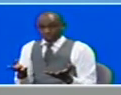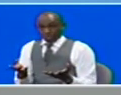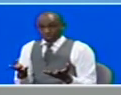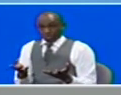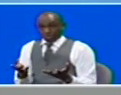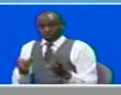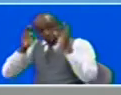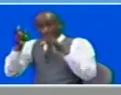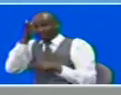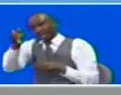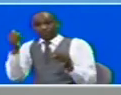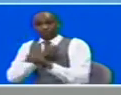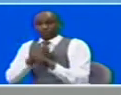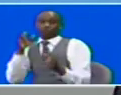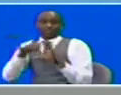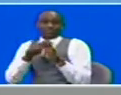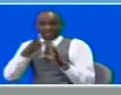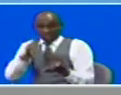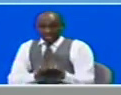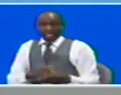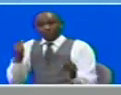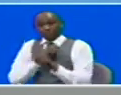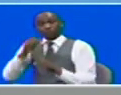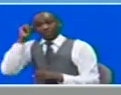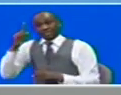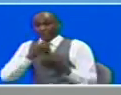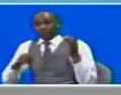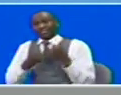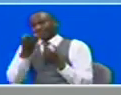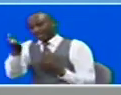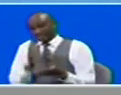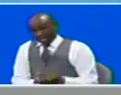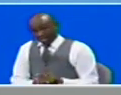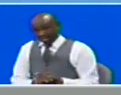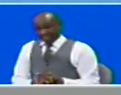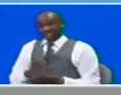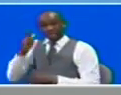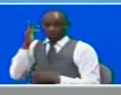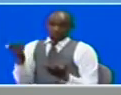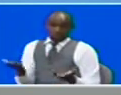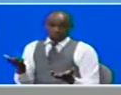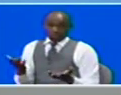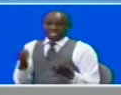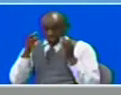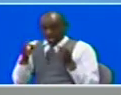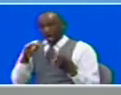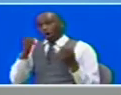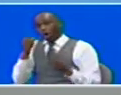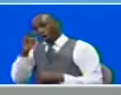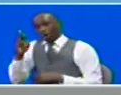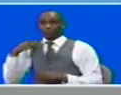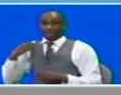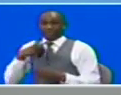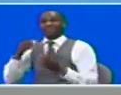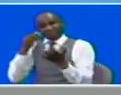mjadala fulani, hauwezi hata elewa mambo fulani ambayo yanaendelea kisheria. Ama kulingana na mambo hata ya